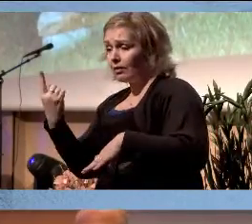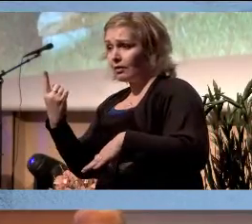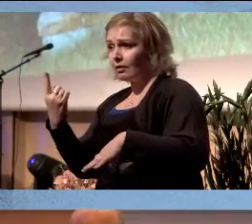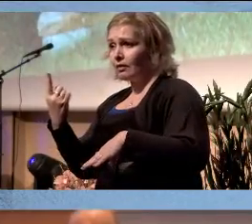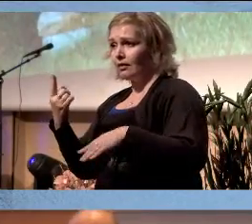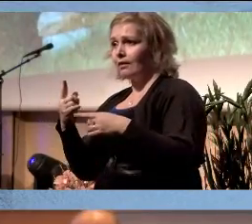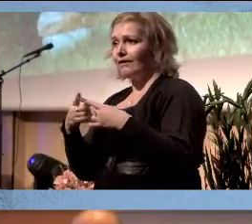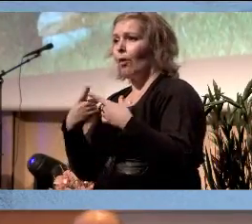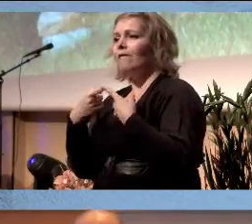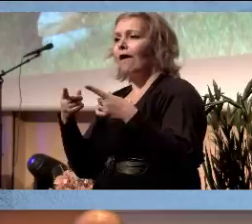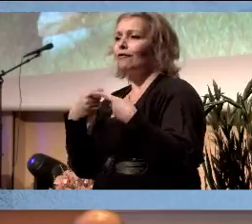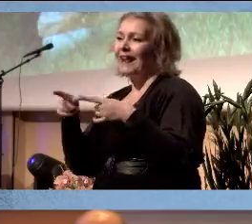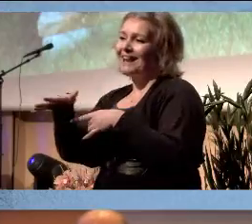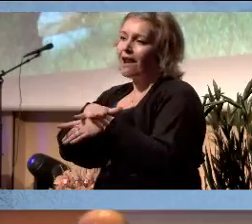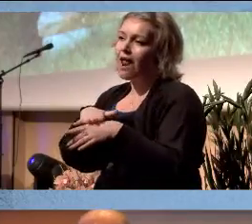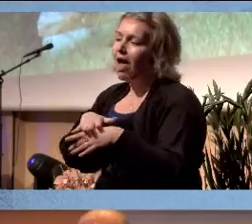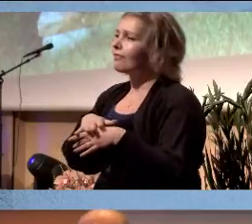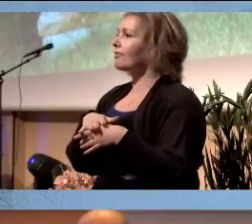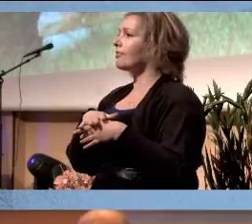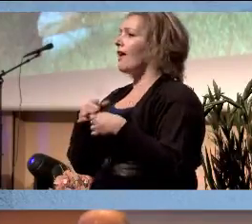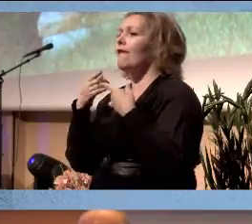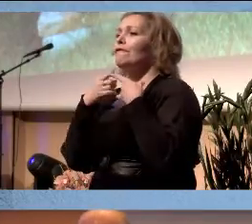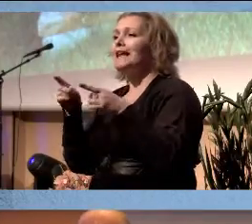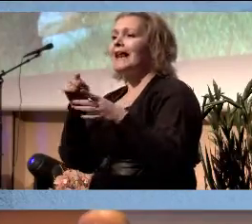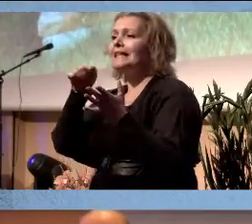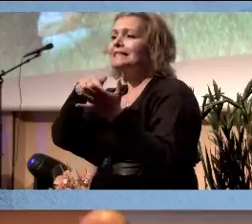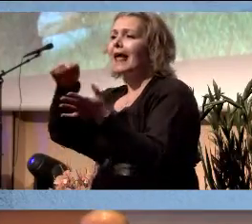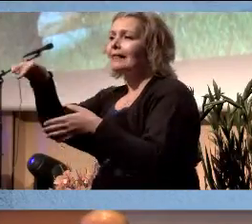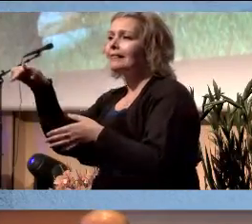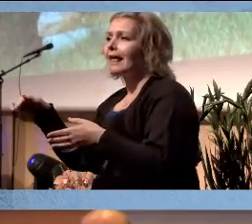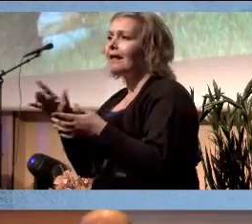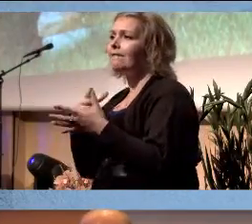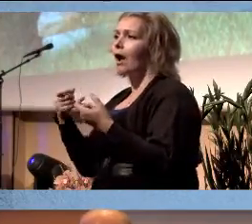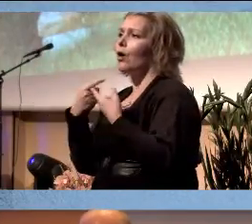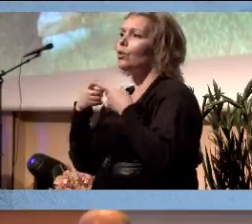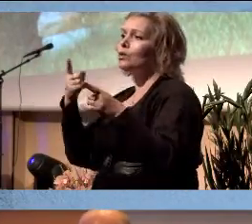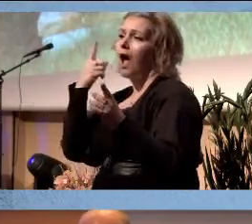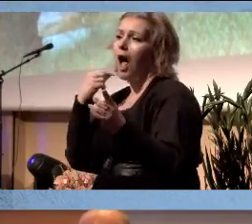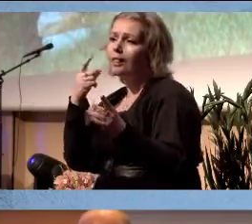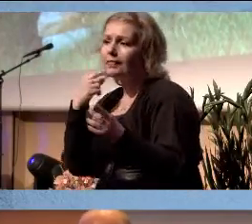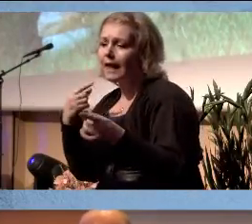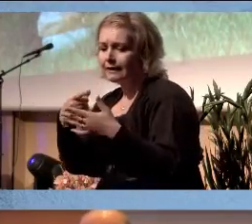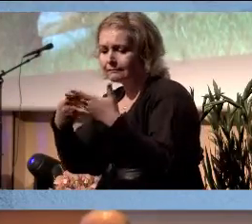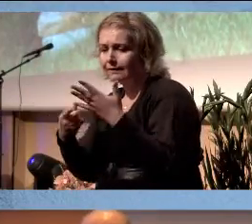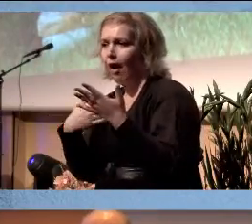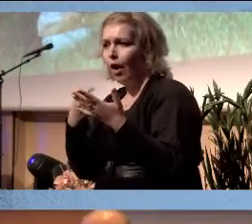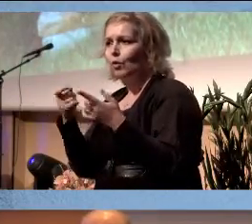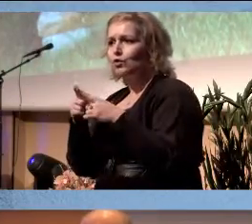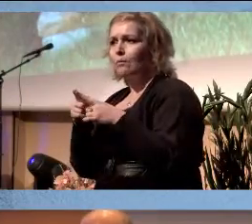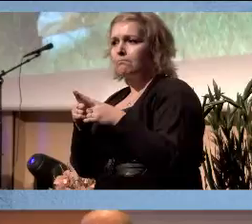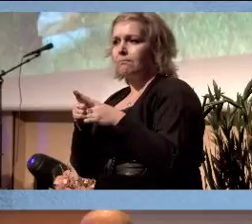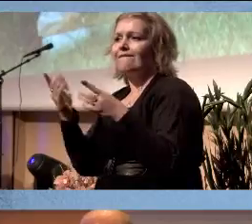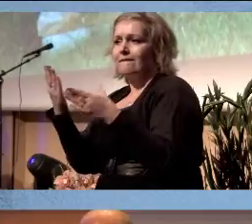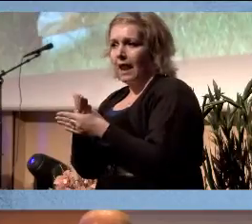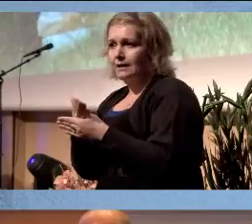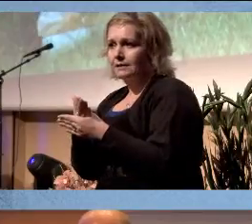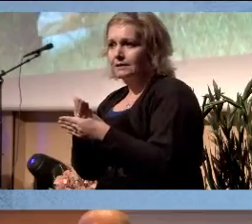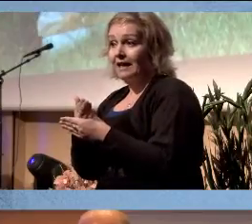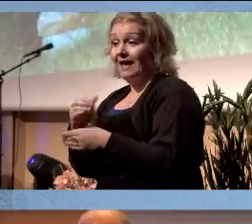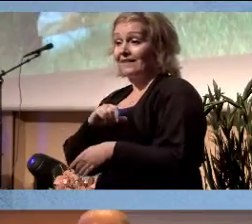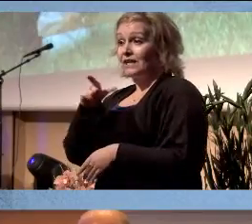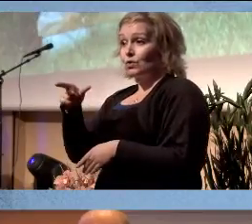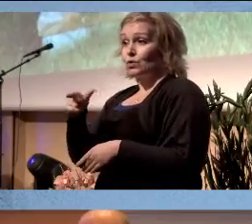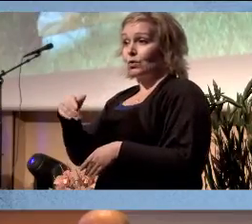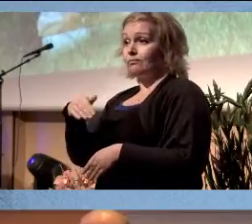Norge kommer vi fra ulike land, ulike steder, vi har ulik alder, så har vi noe som er felles. Hvis